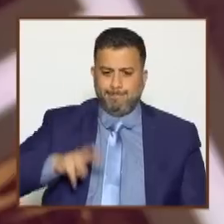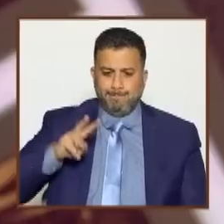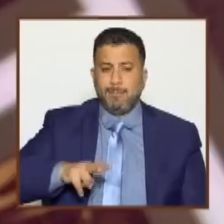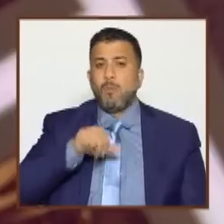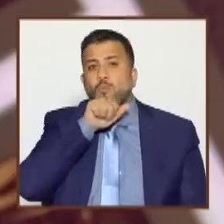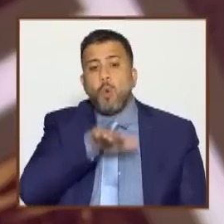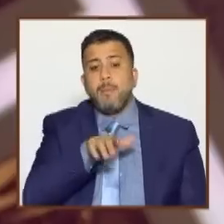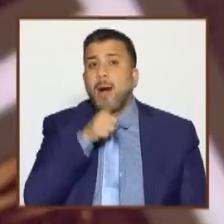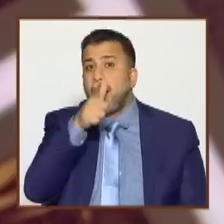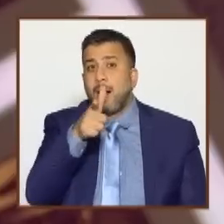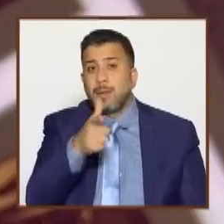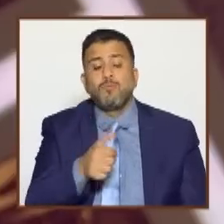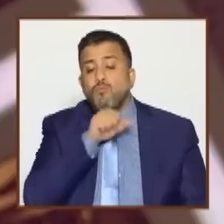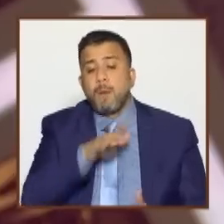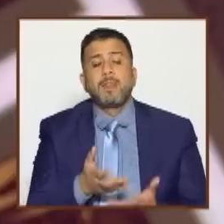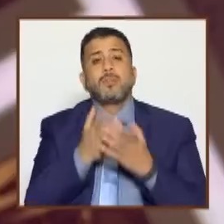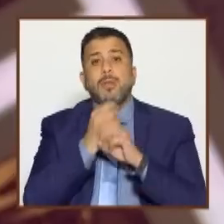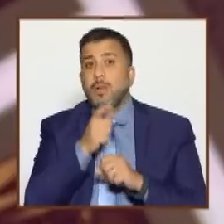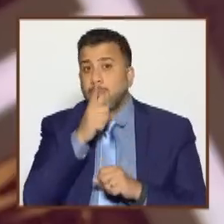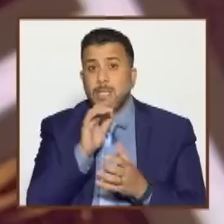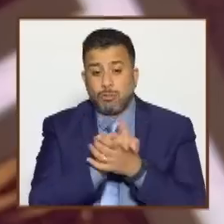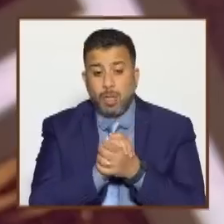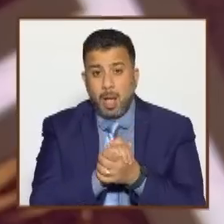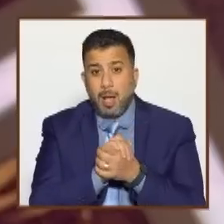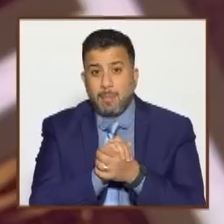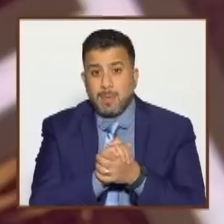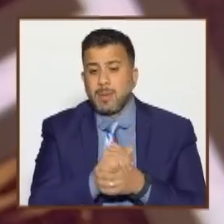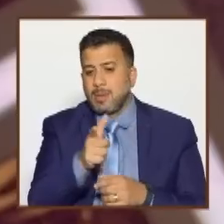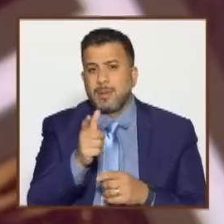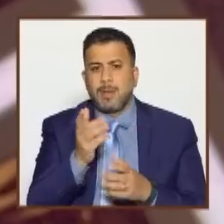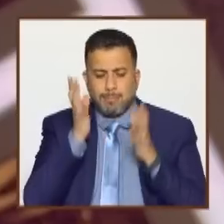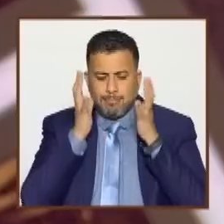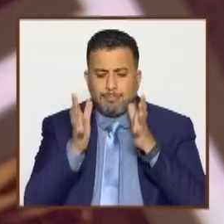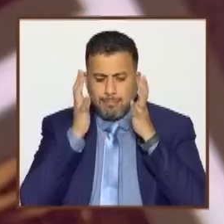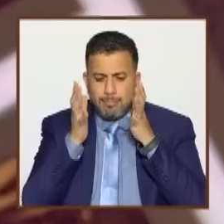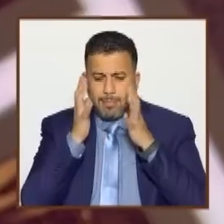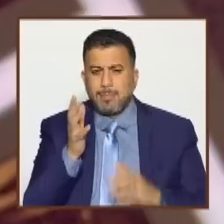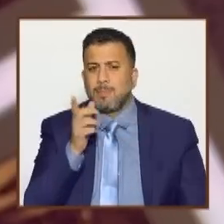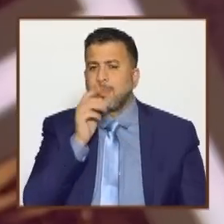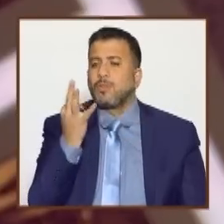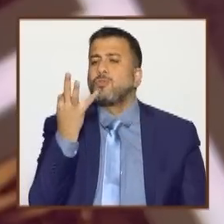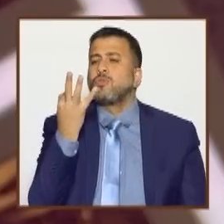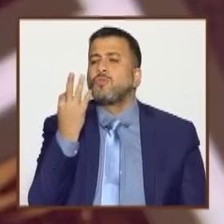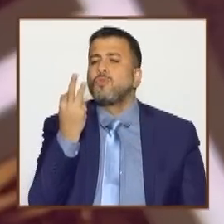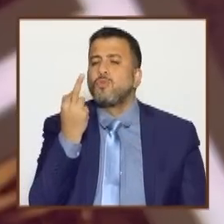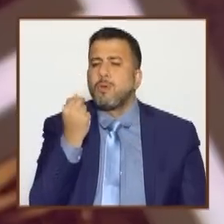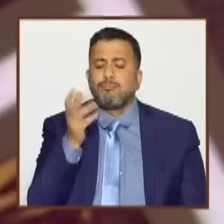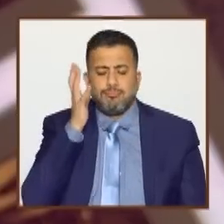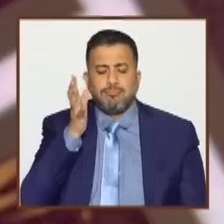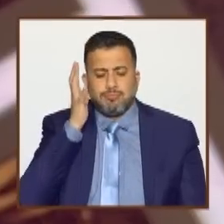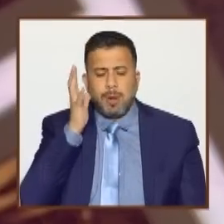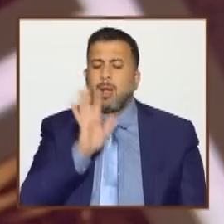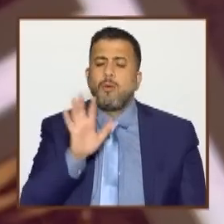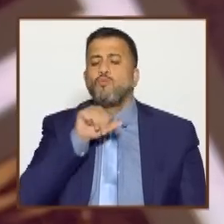صلى الله عليه وسلم أقر الصحابة الذين صلوا بصلاته مدة 3 ليال ثم